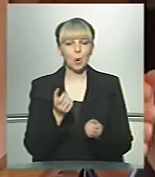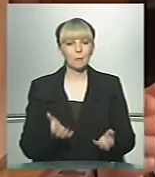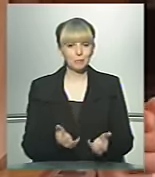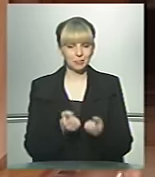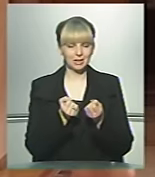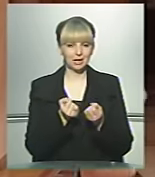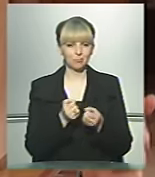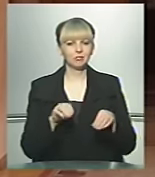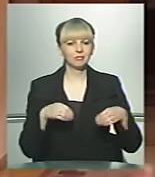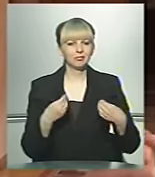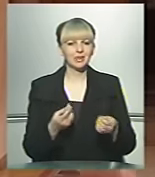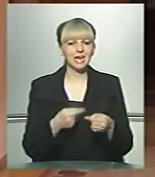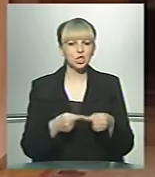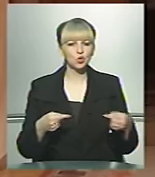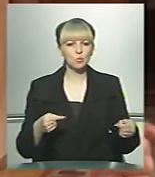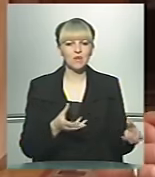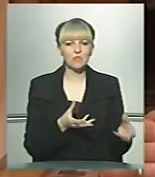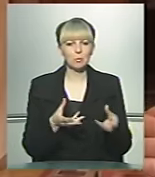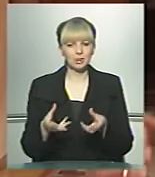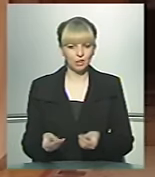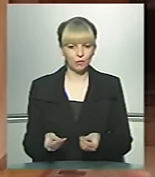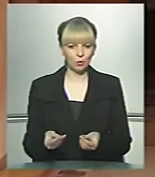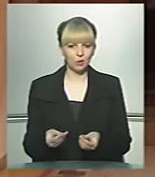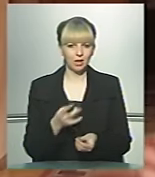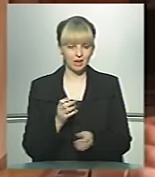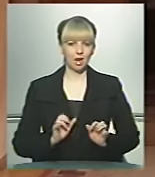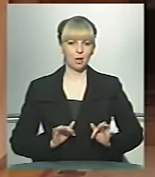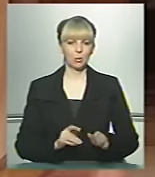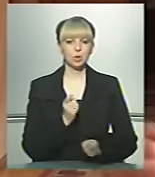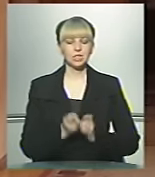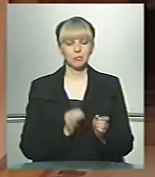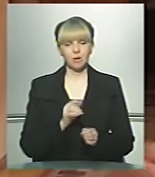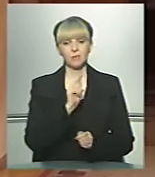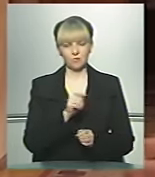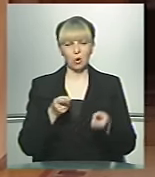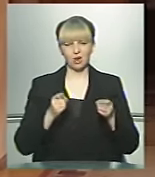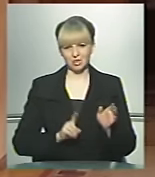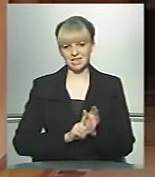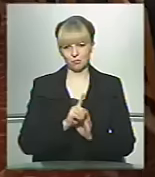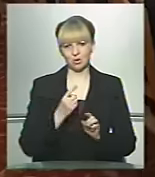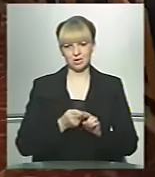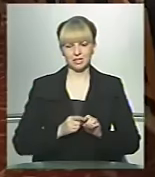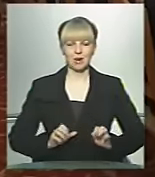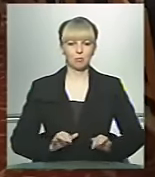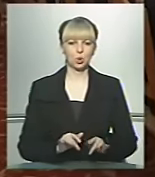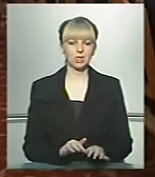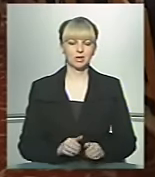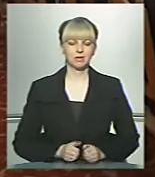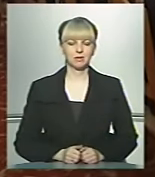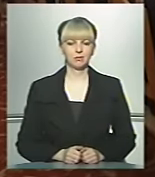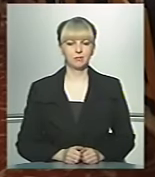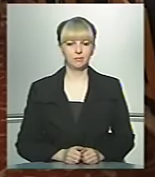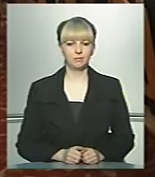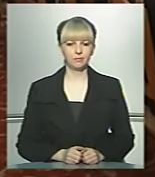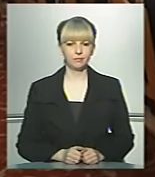підтримки, дати якісь інструменти впливу на процес змін, і вони реально запустять цей процес. Вікторія